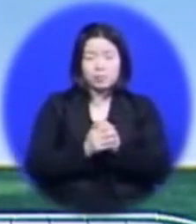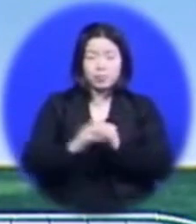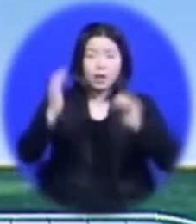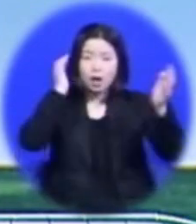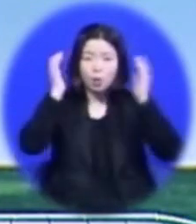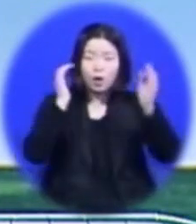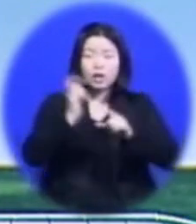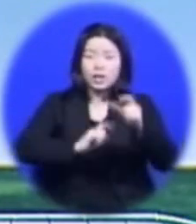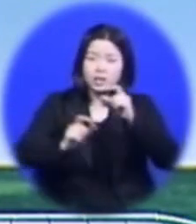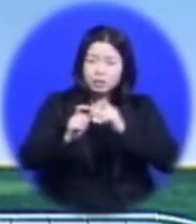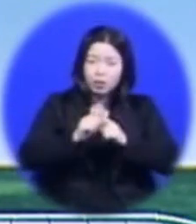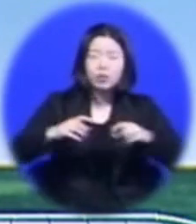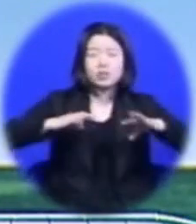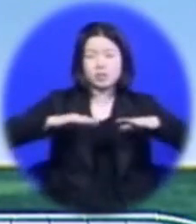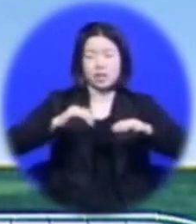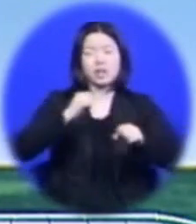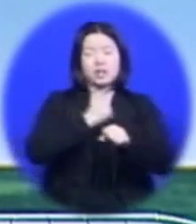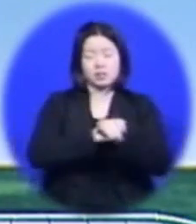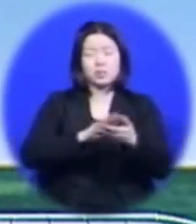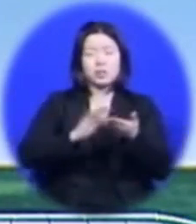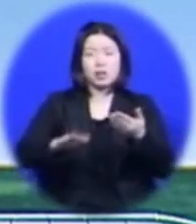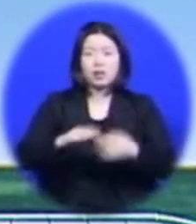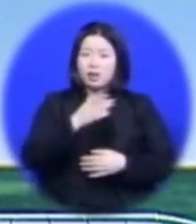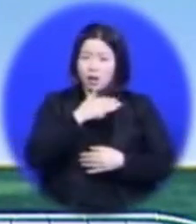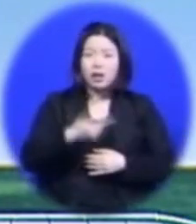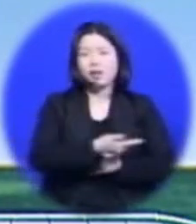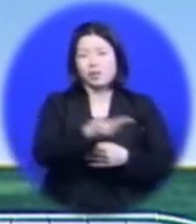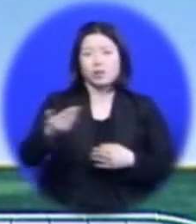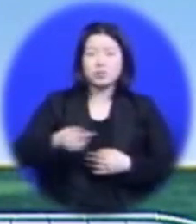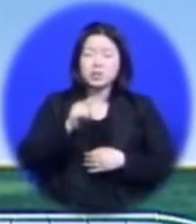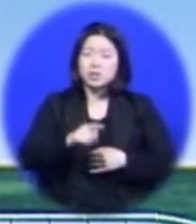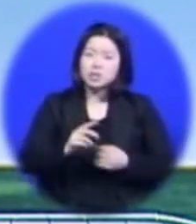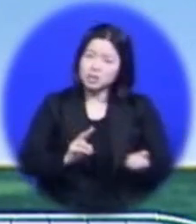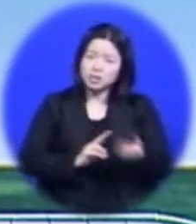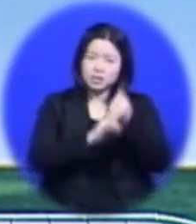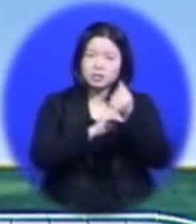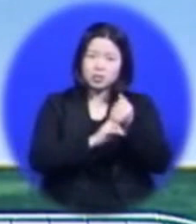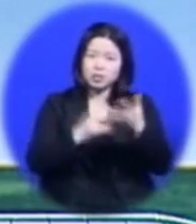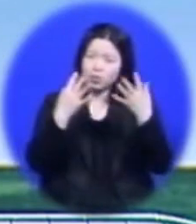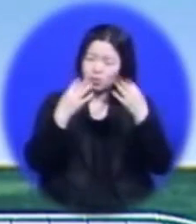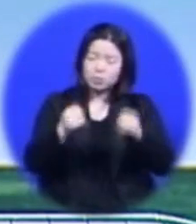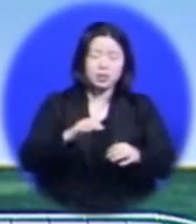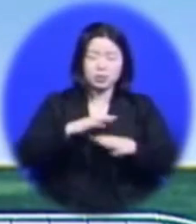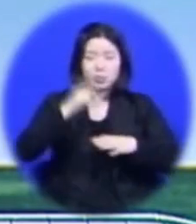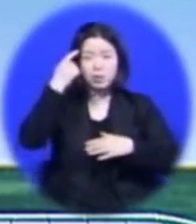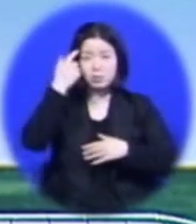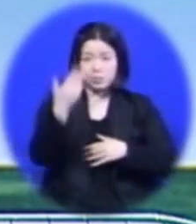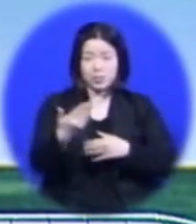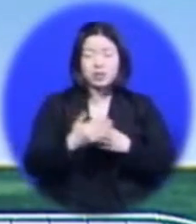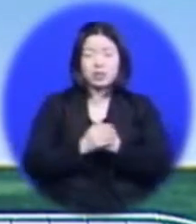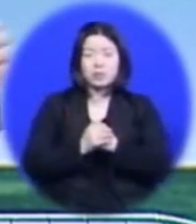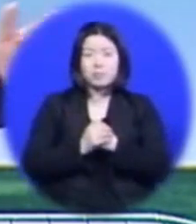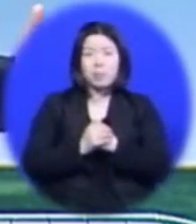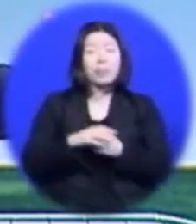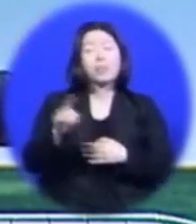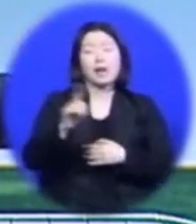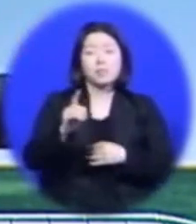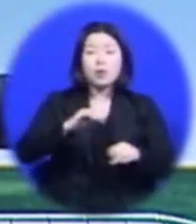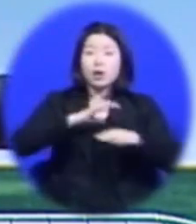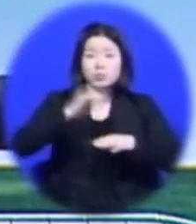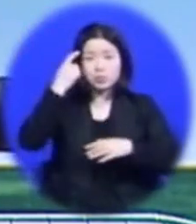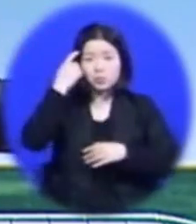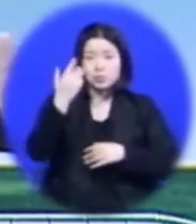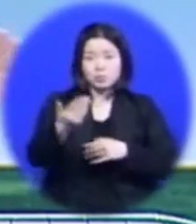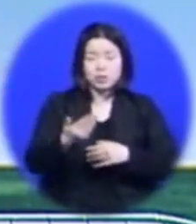환란이 더 자랑스러워요. 아, 여러분, 이 기적이요 얼마나 놀랍습니다. 뭐가 무서워요